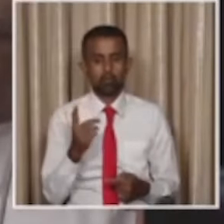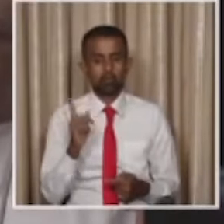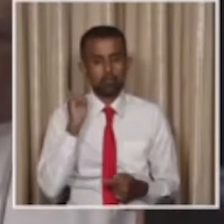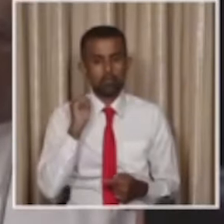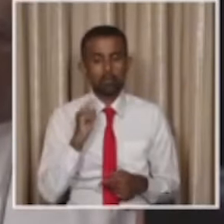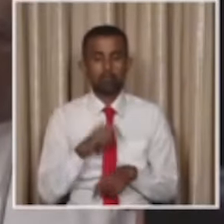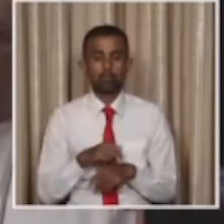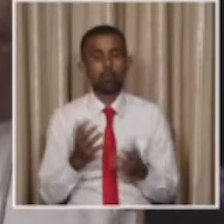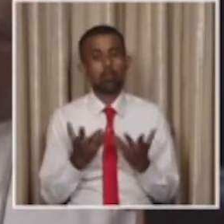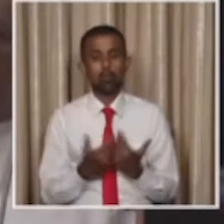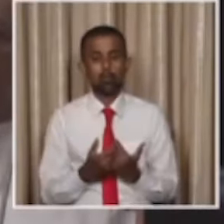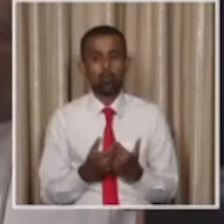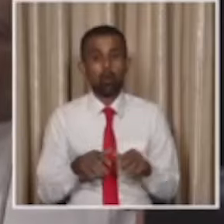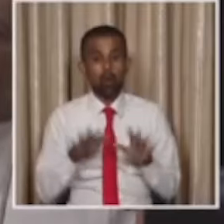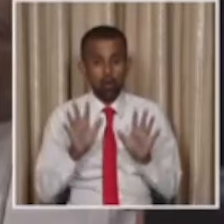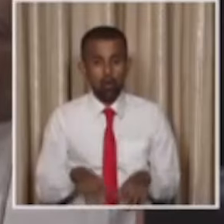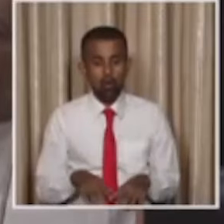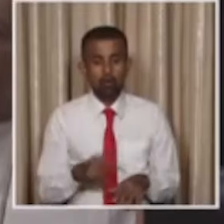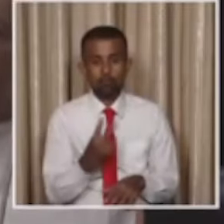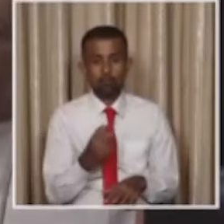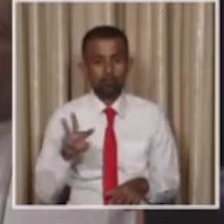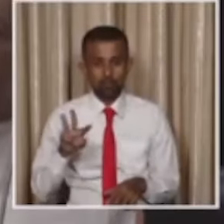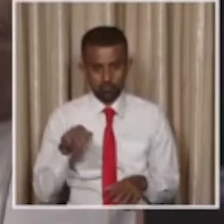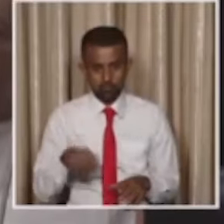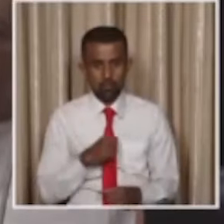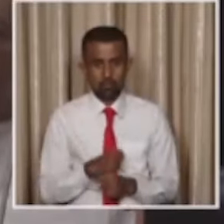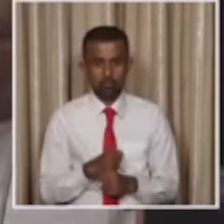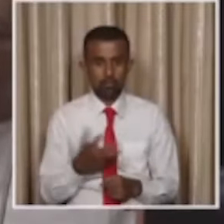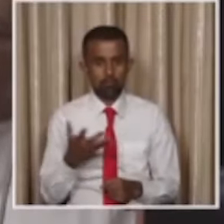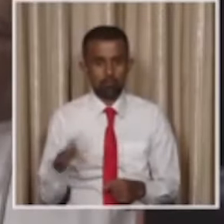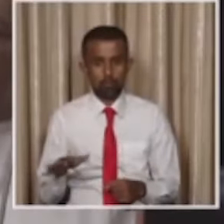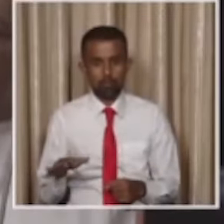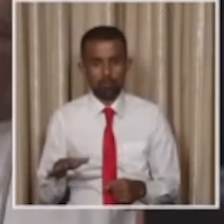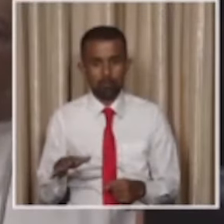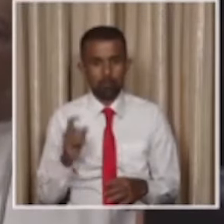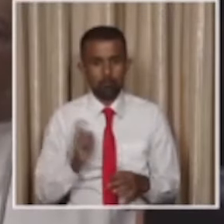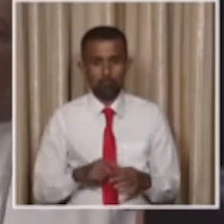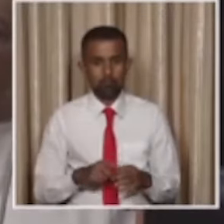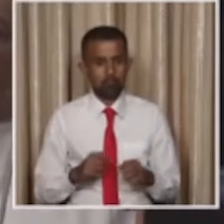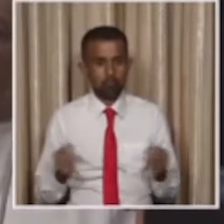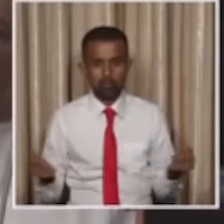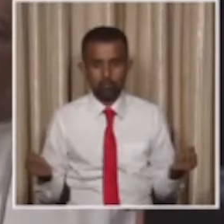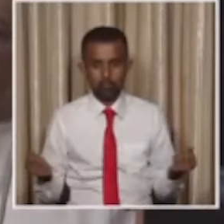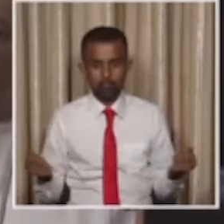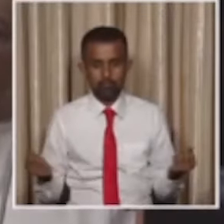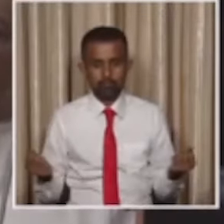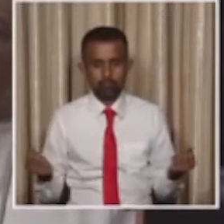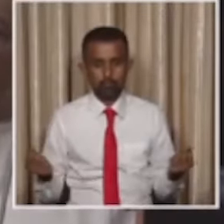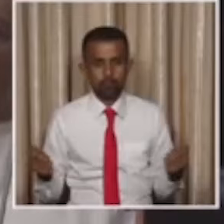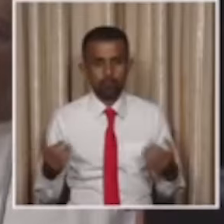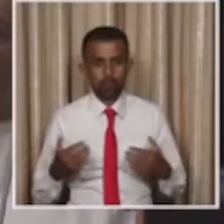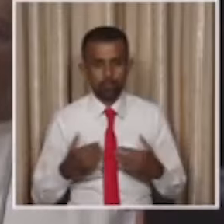කරාද? අන්තිමට අපිට කරන්නේ 20-23. හරි ඒක මේ ආණ්ඩුව යටතේ කරා. ඒකේ ප්‍රශ්නයක් නෑ. We haven't gone to recognize